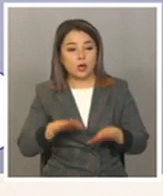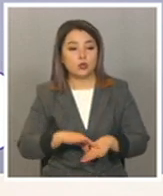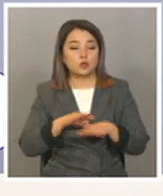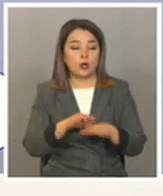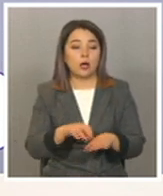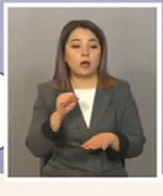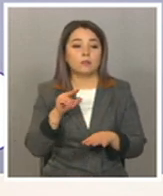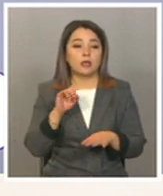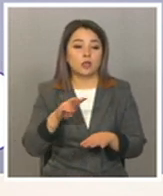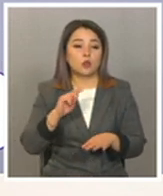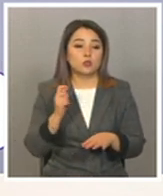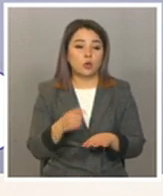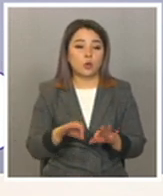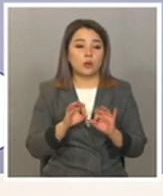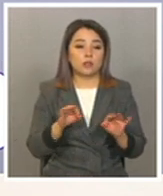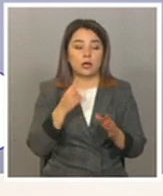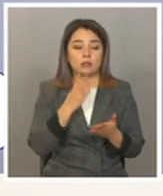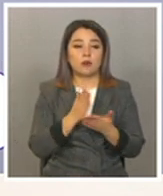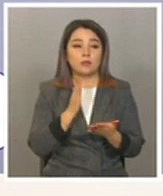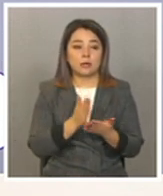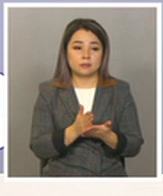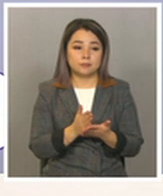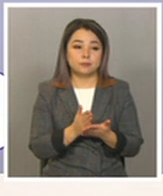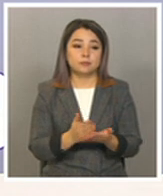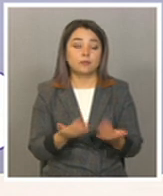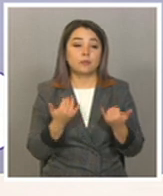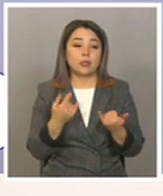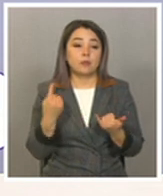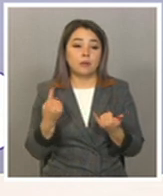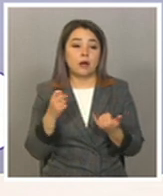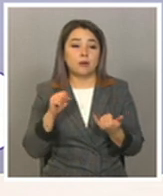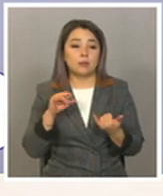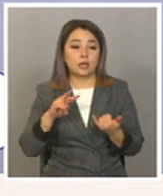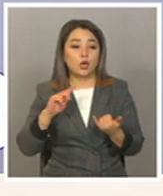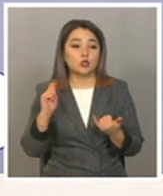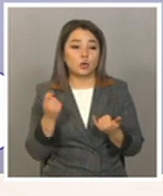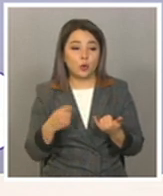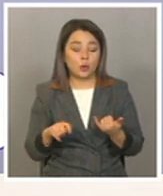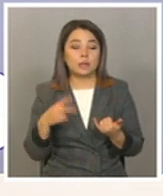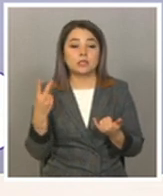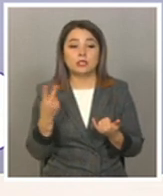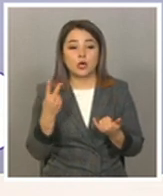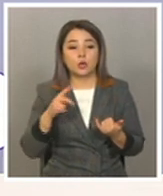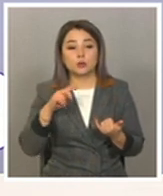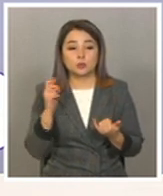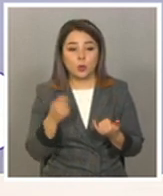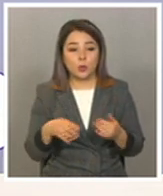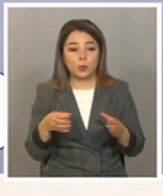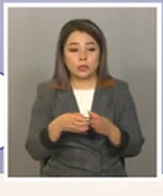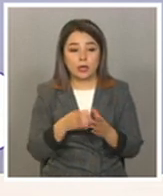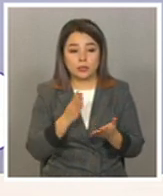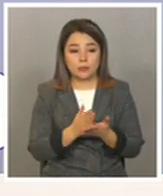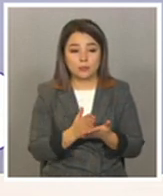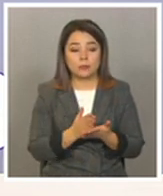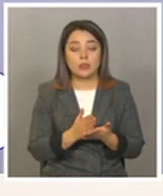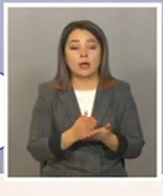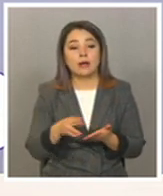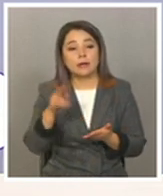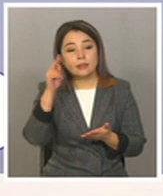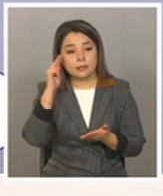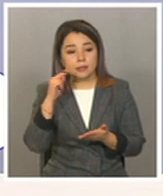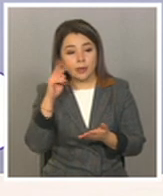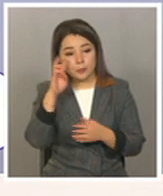апиын соғыстарын қарастырған болатынбыз. Бірінші апиын соғысында да, екінші апиын соғысында да Қытай